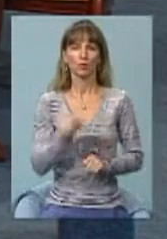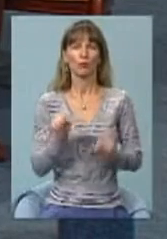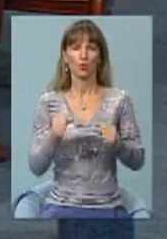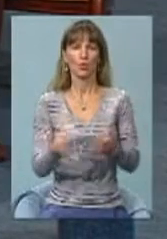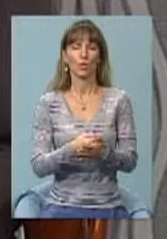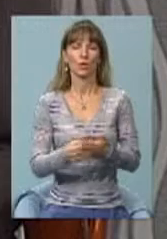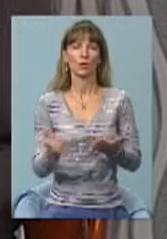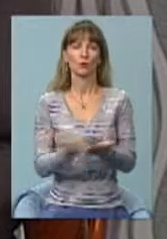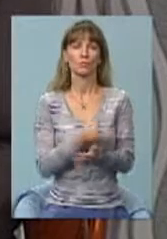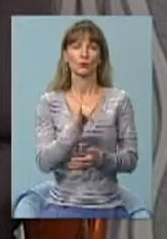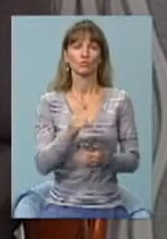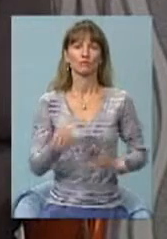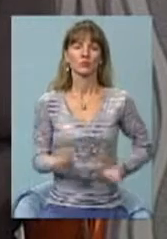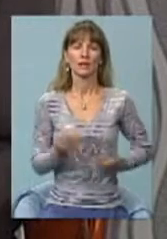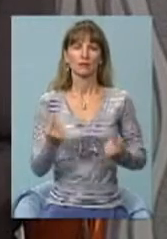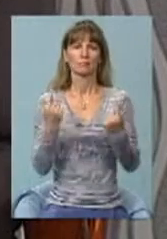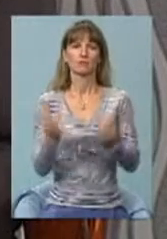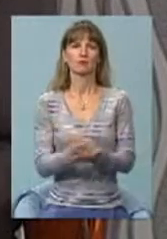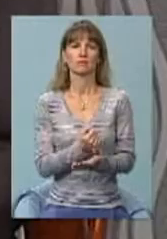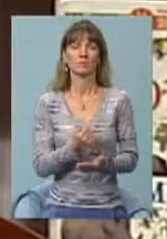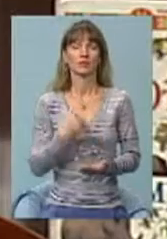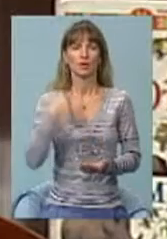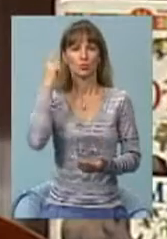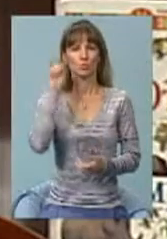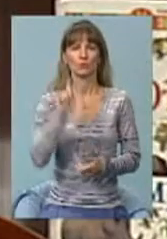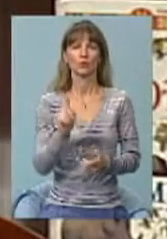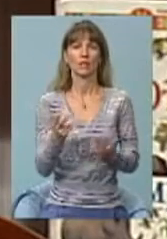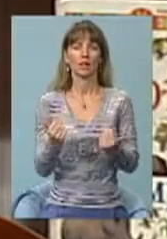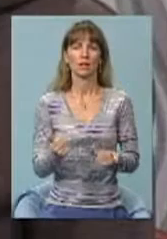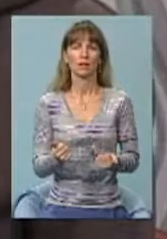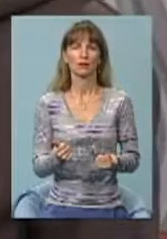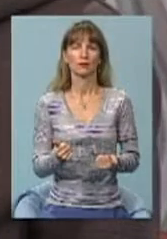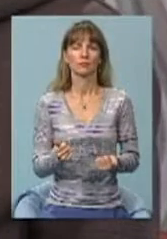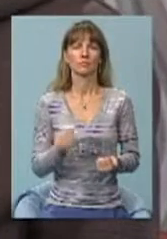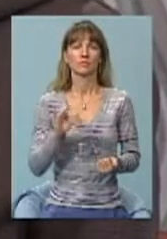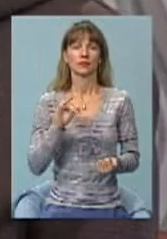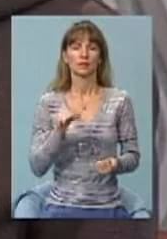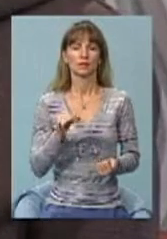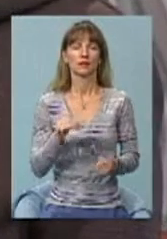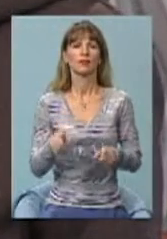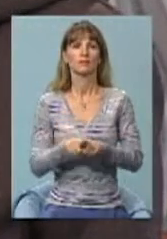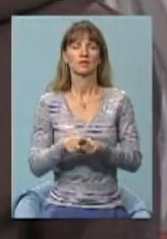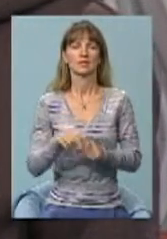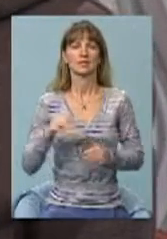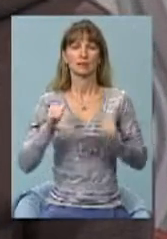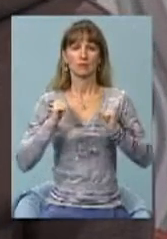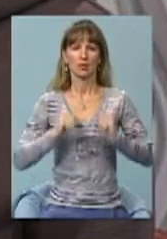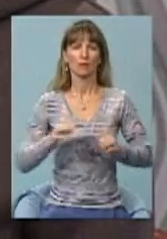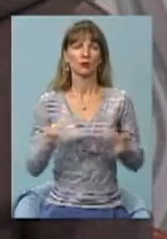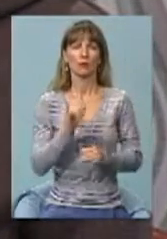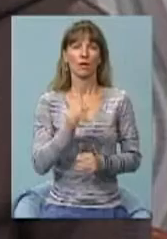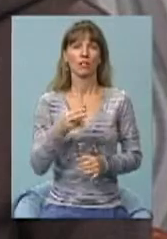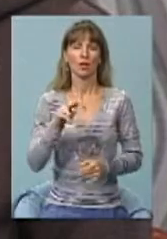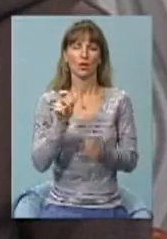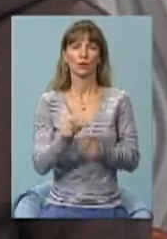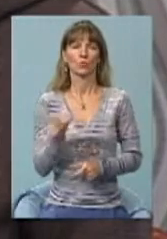досягнути успіхів у житті, якихось значних таких? Мені кажеться, що так. Да. І, тобто, все-таки смиренність нічого поганого для людей